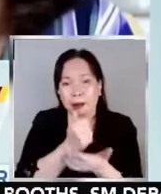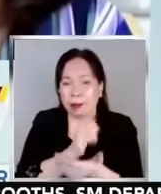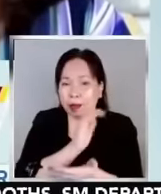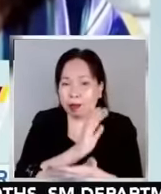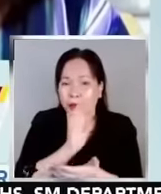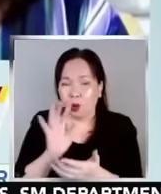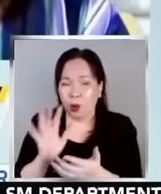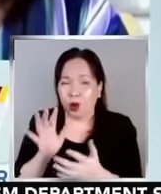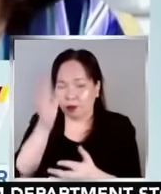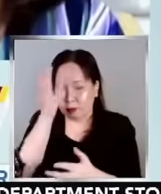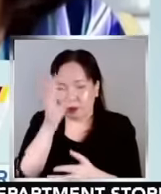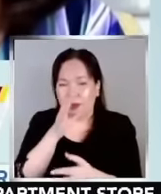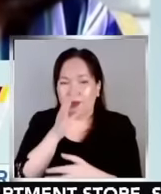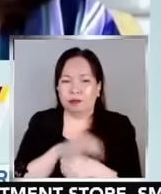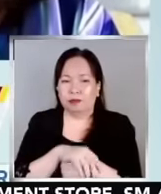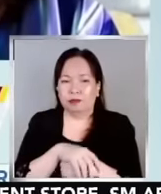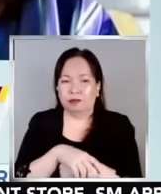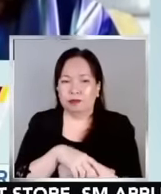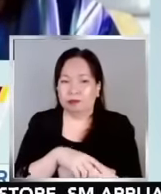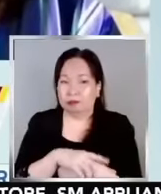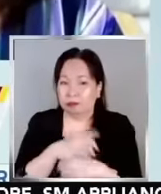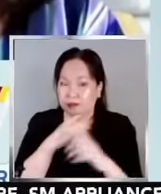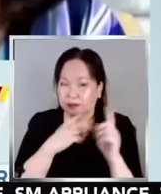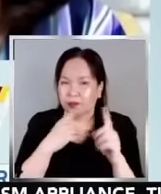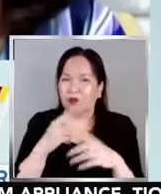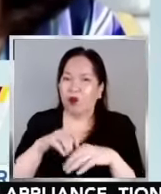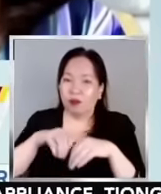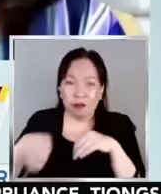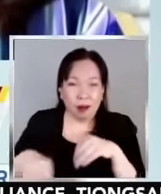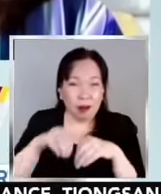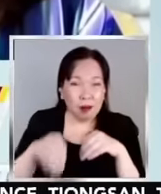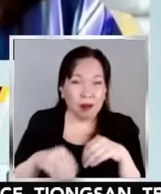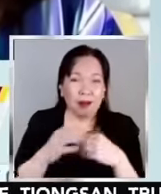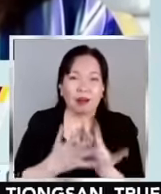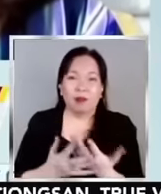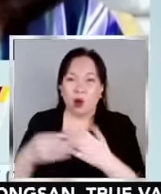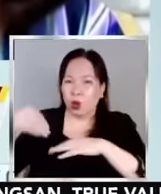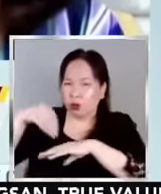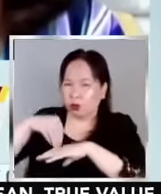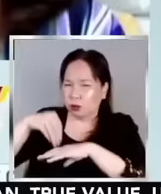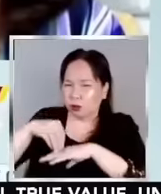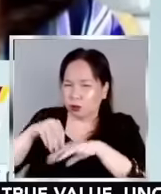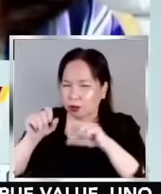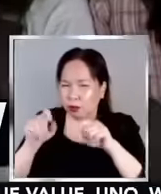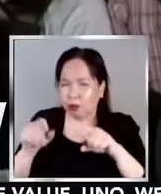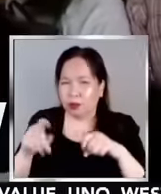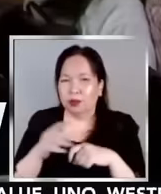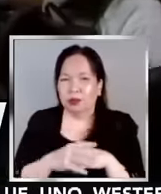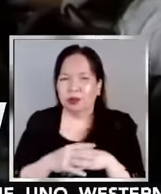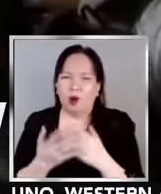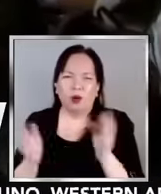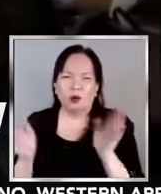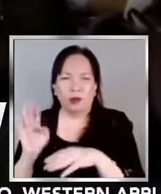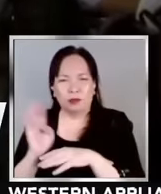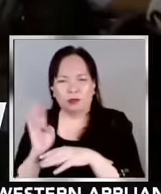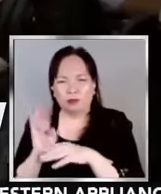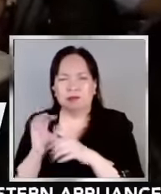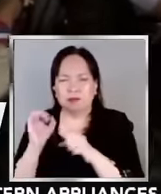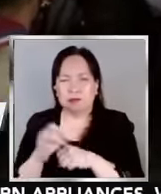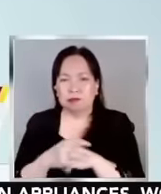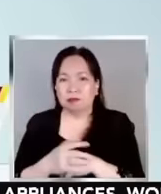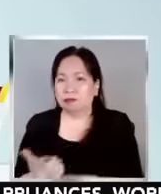magulang s sakahan sa sari-sari store alang mga micr business Paano naman ang